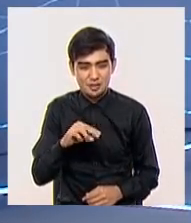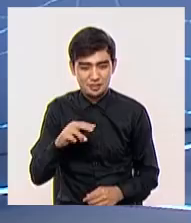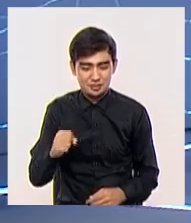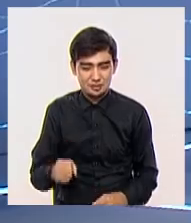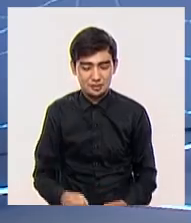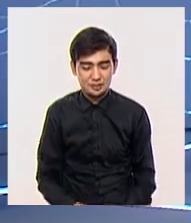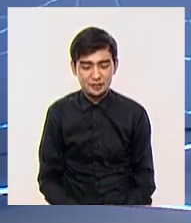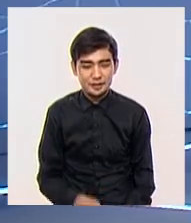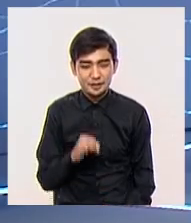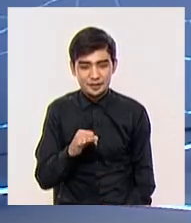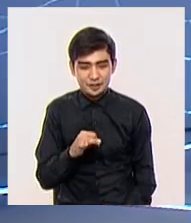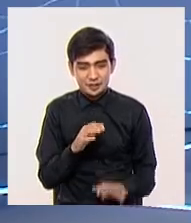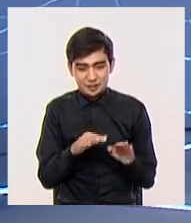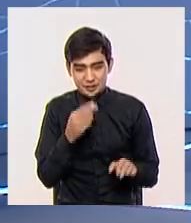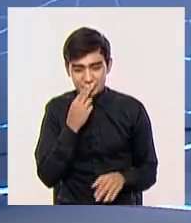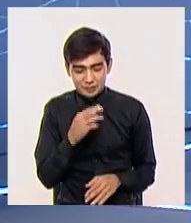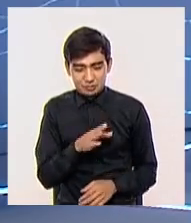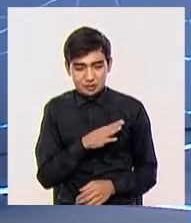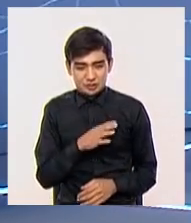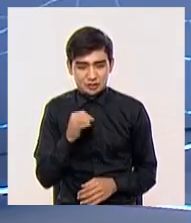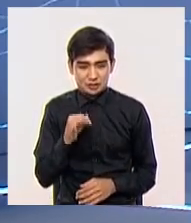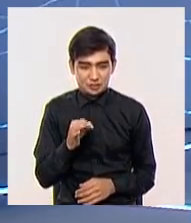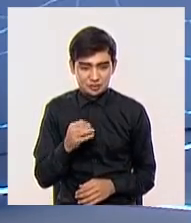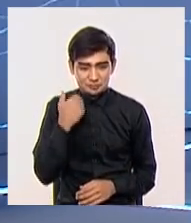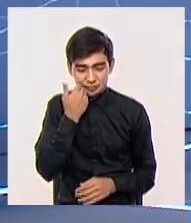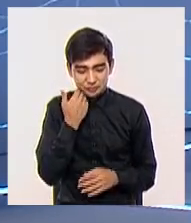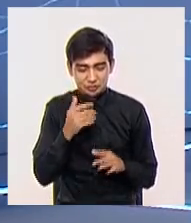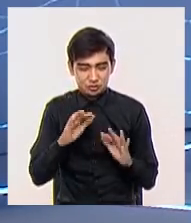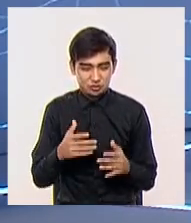кеш. Бүлдіршіндерімізді ерсі не ұятты